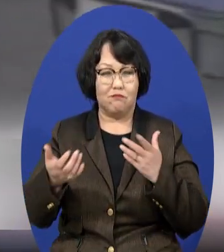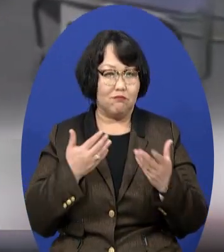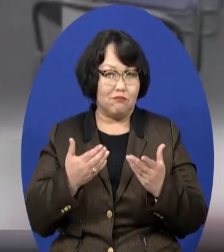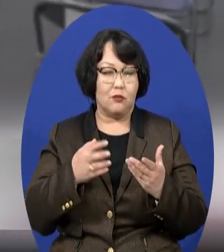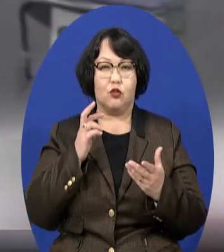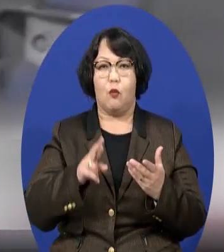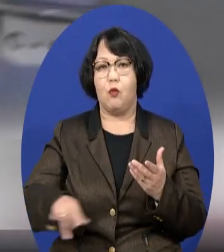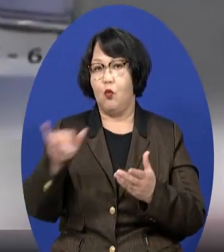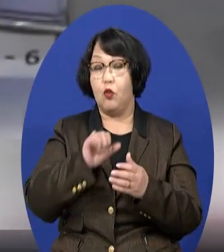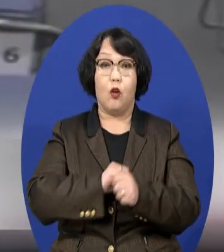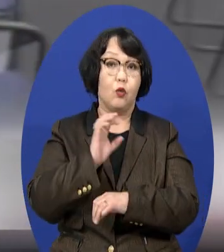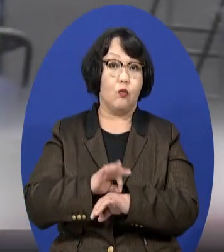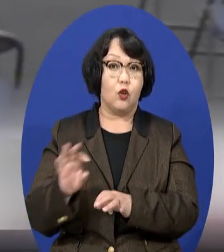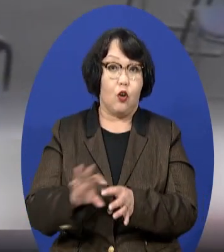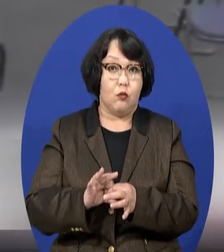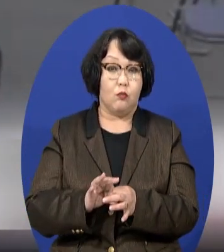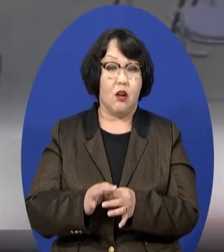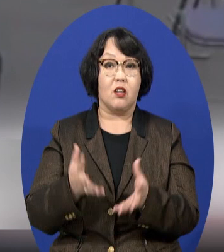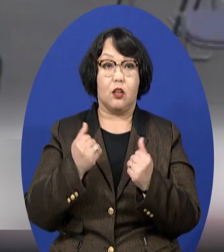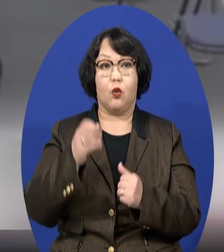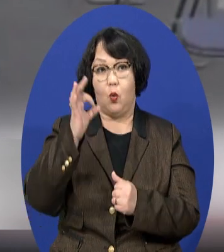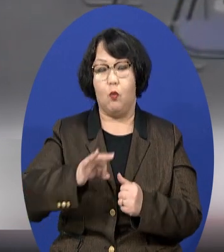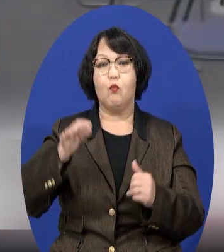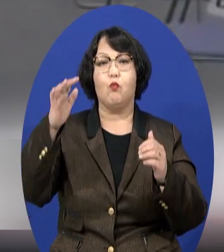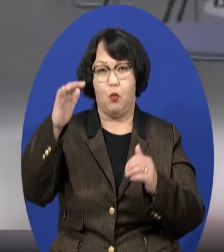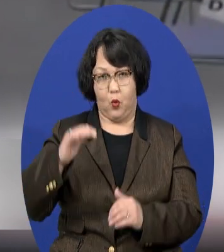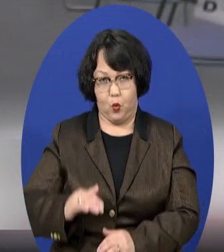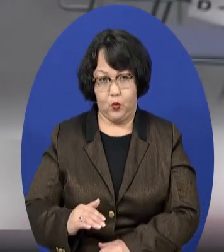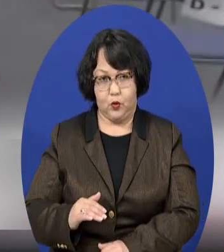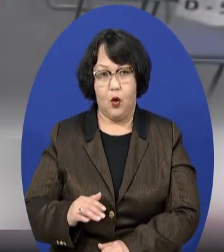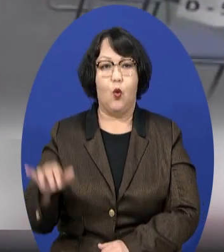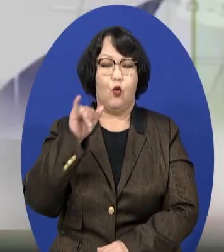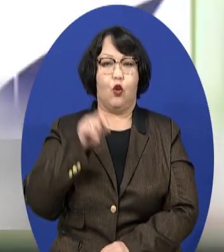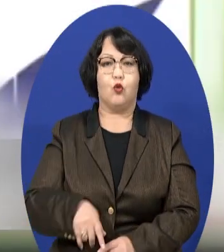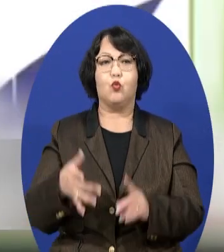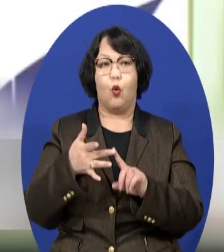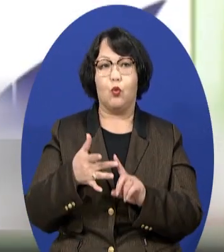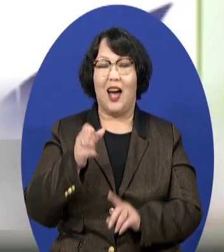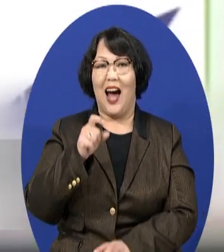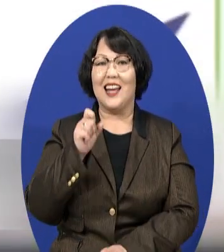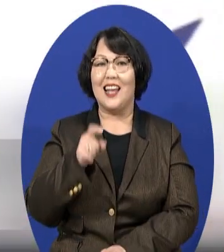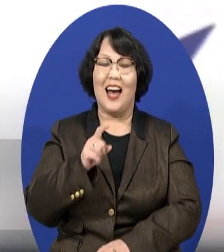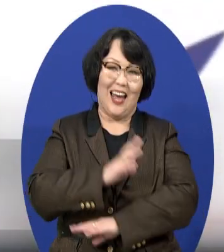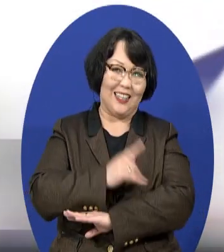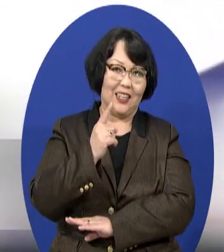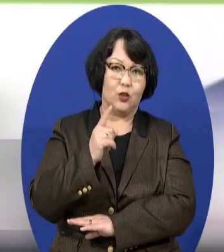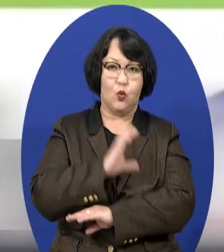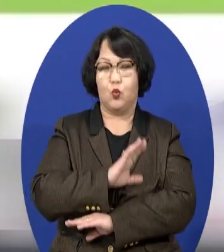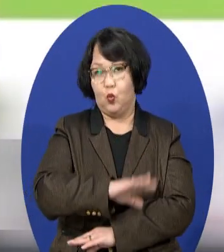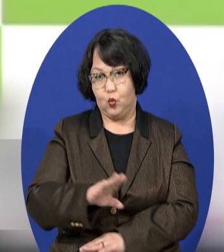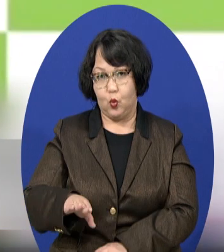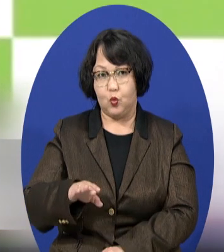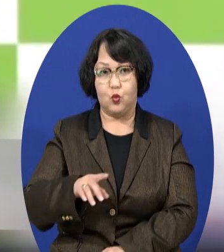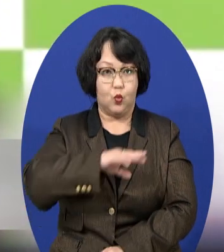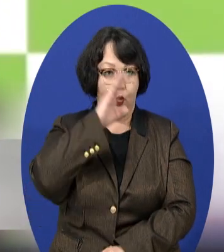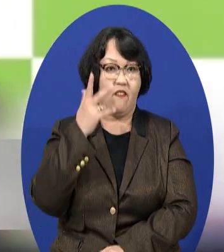Японд коронавирусны халдварын тохиолдлын тоо буурч байгаамаа. Тус улсад дунд болон ахлах сургуулийн сурагчдыг энэ зун